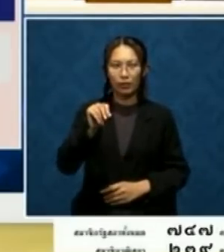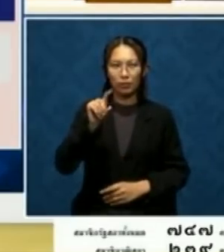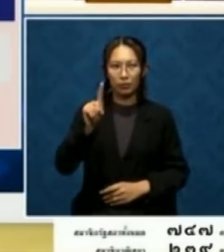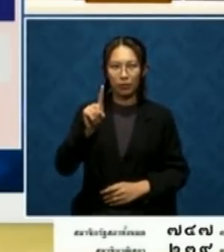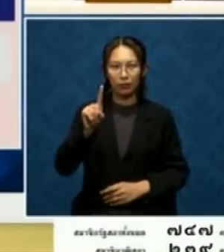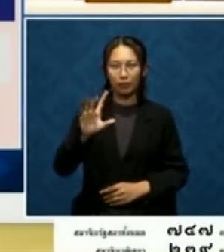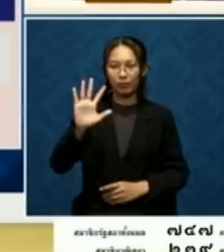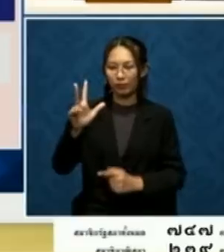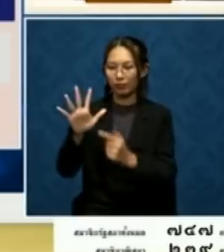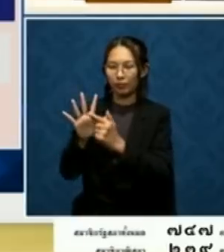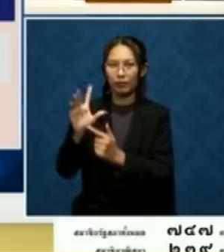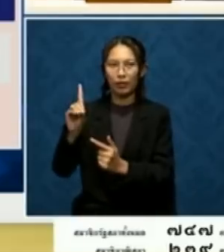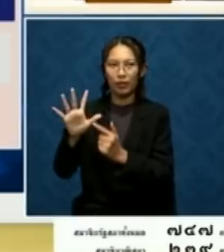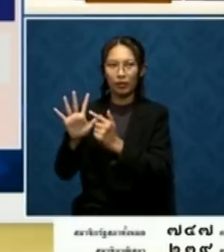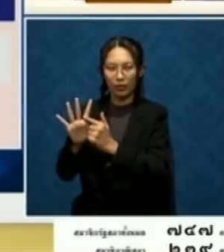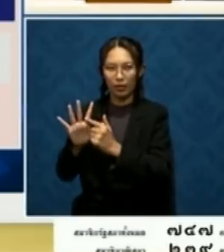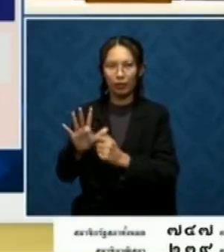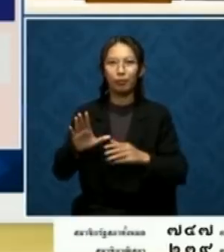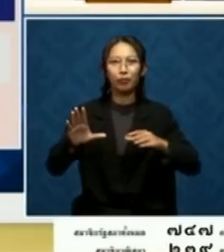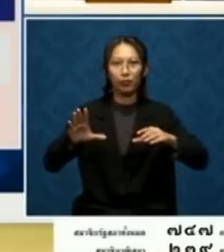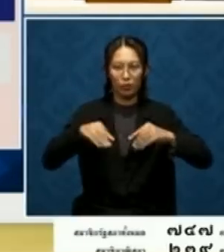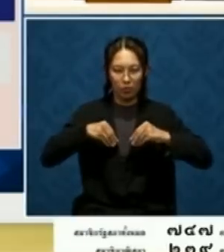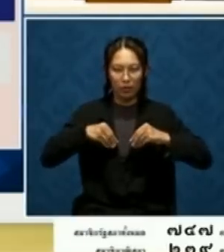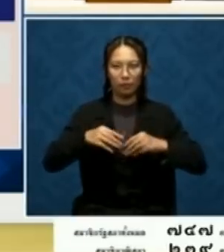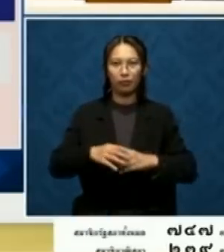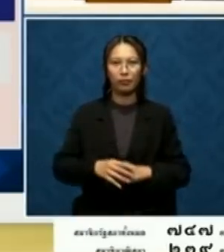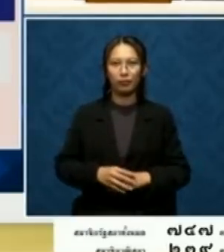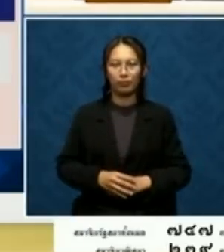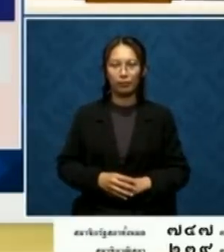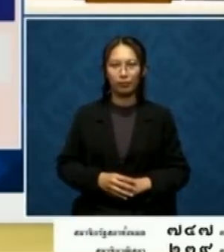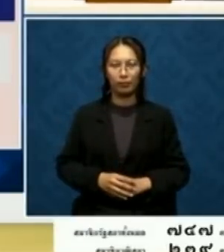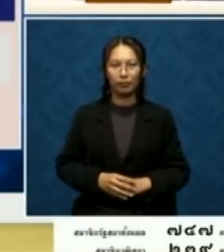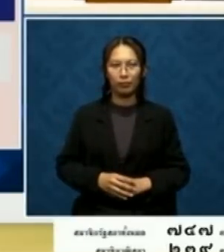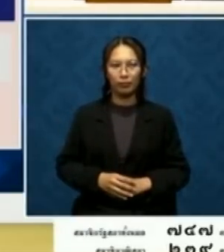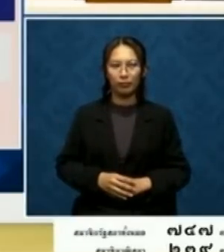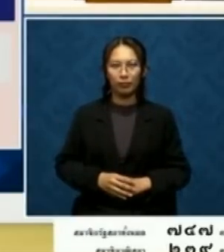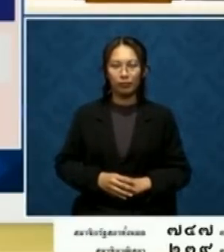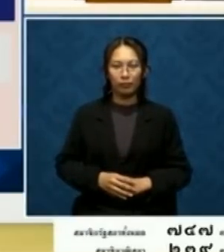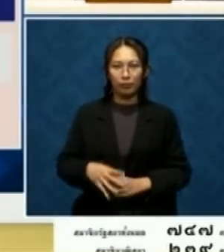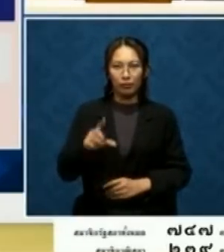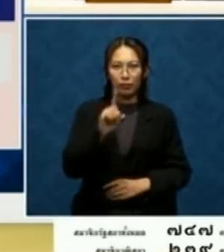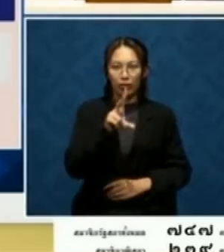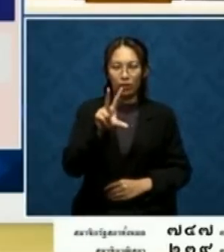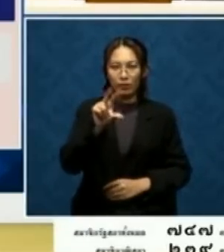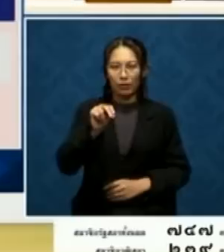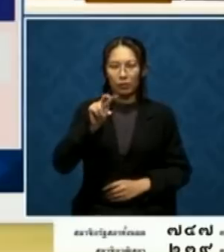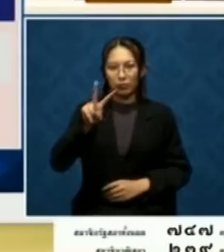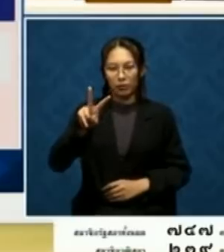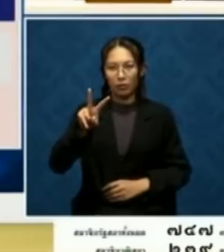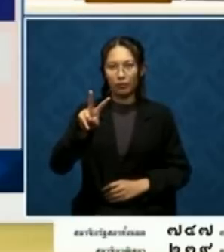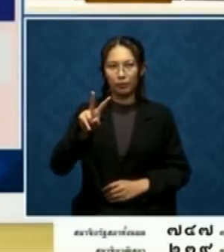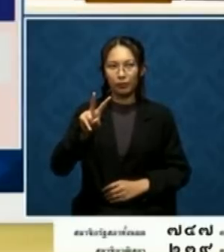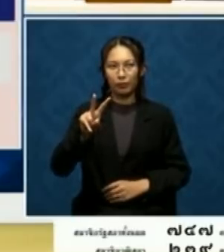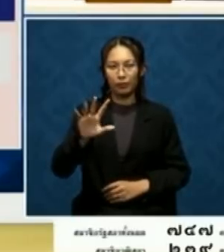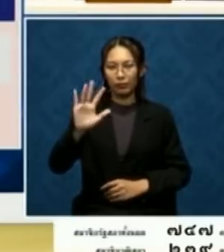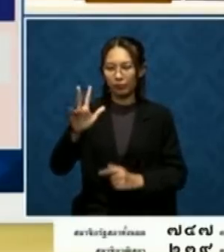ที่ไม่เห็นด้วยนะและอาจจะไม่อยากฝืนใจตัวเองนะก็ไม่มาร่วมในการโหวตตรงนี้นะครับแต่คราวนี้ตัวเลขส